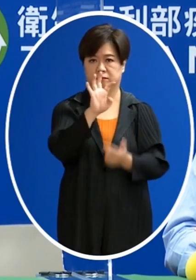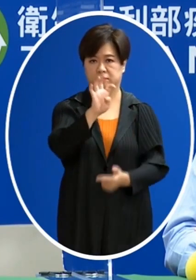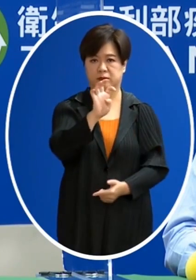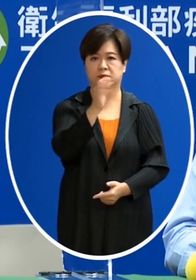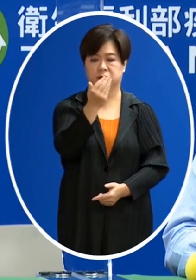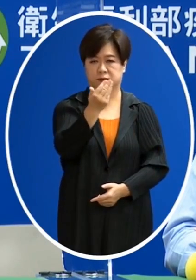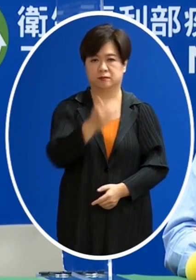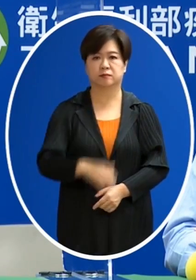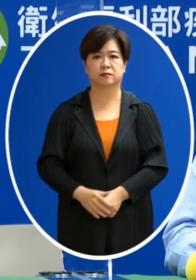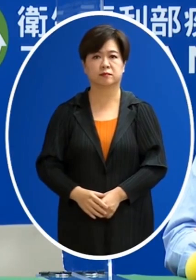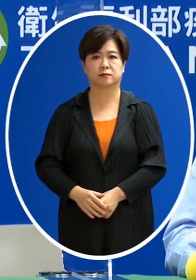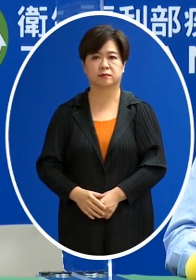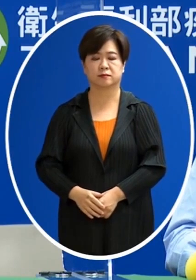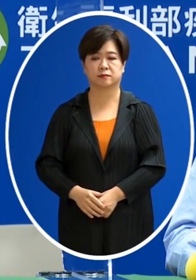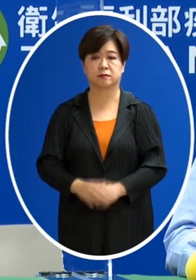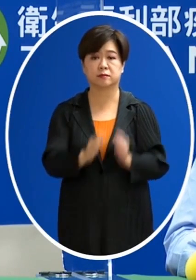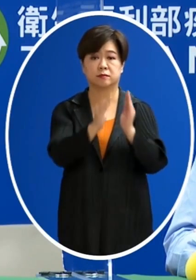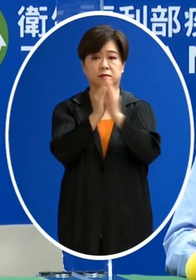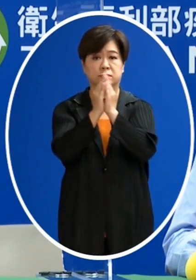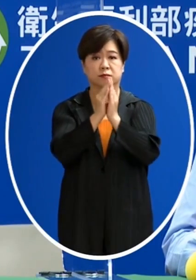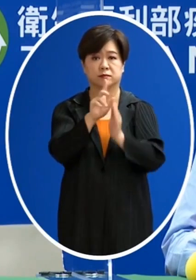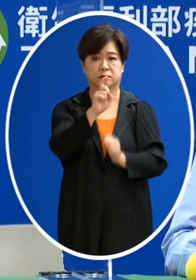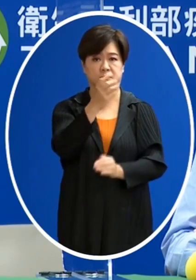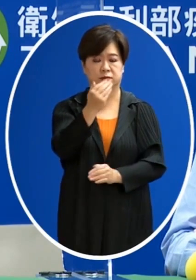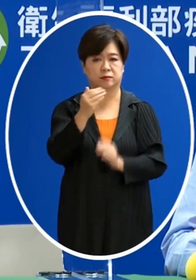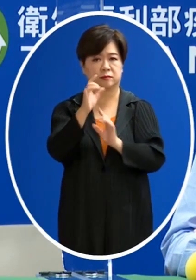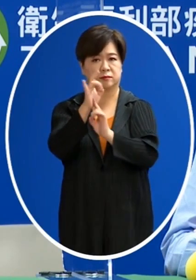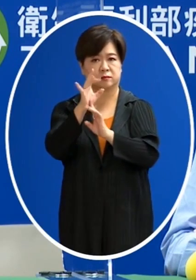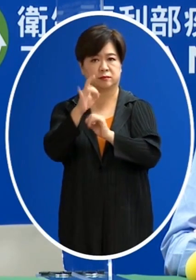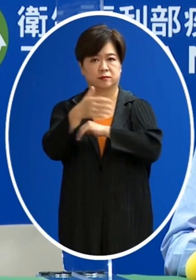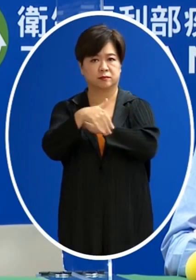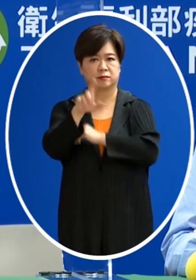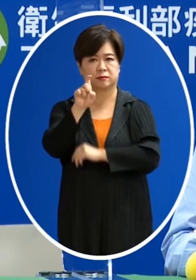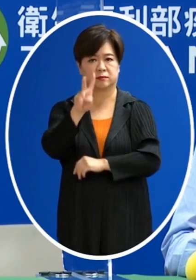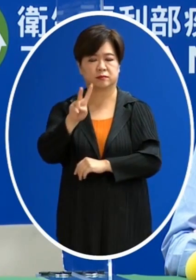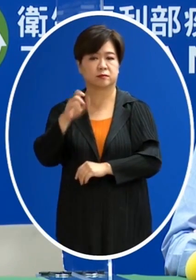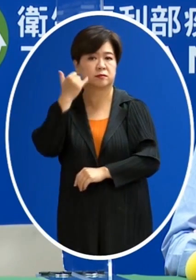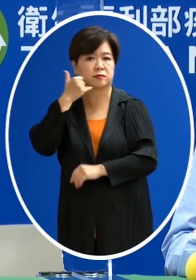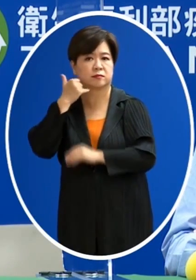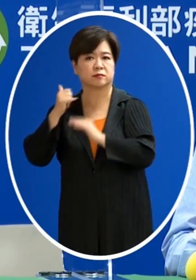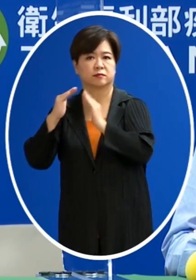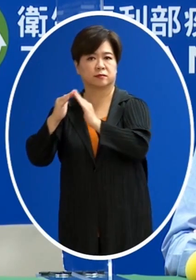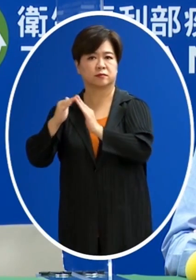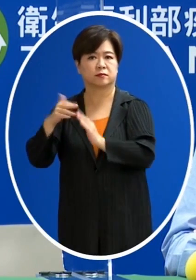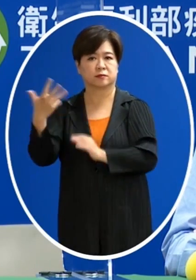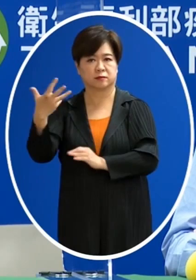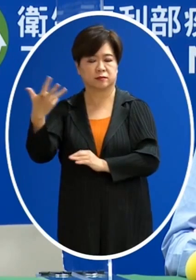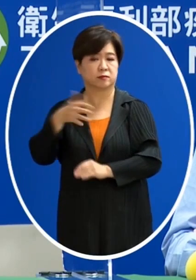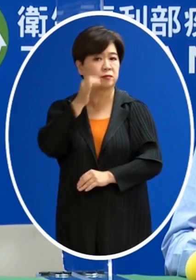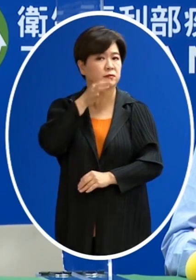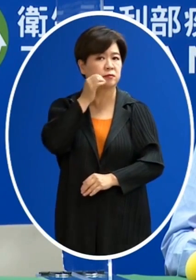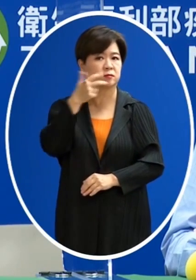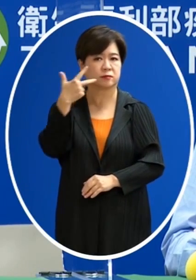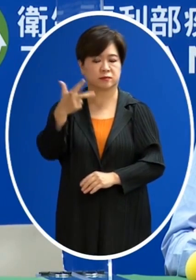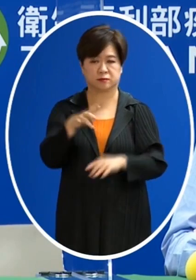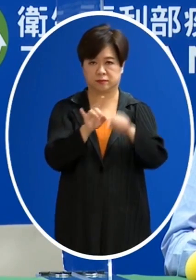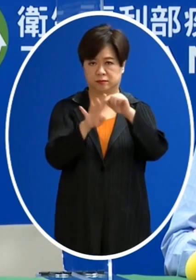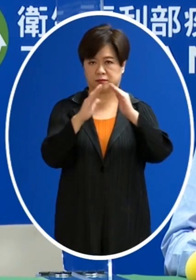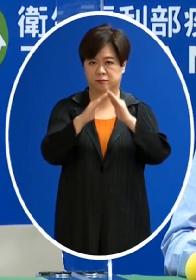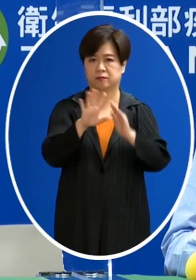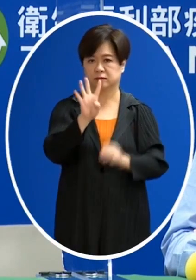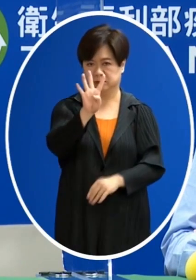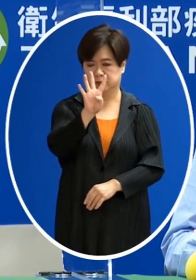例，桃园市19例，新竹县12例，基隆市8例，彰化县7例，台中市4